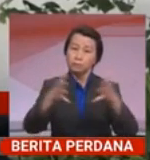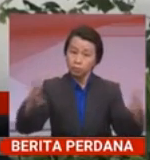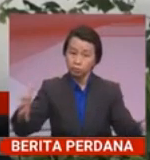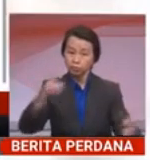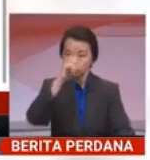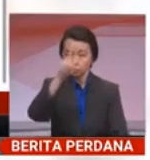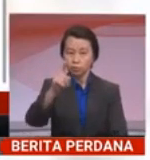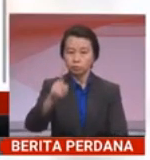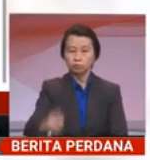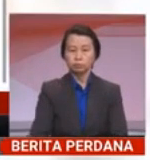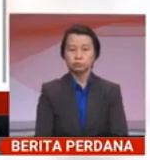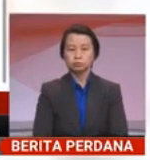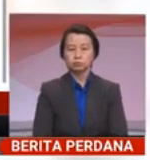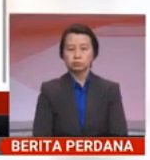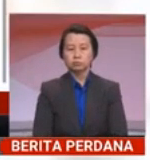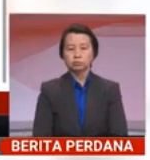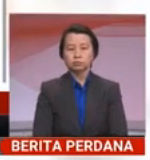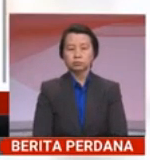lah sebenarnya.